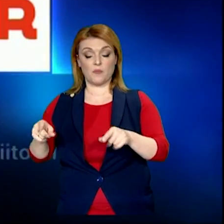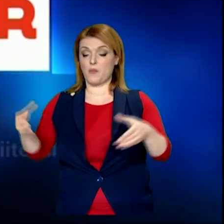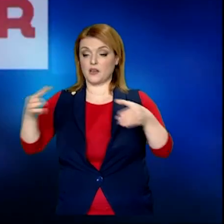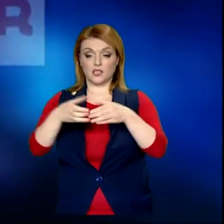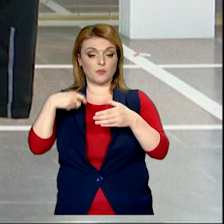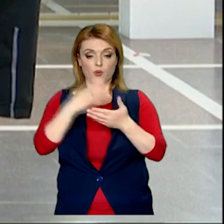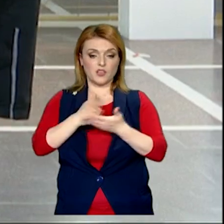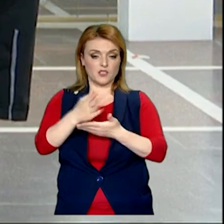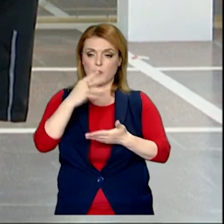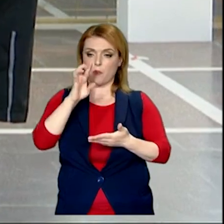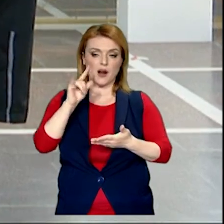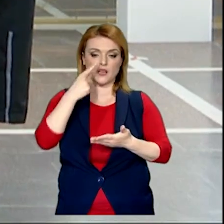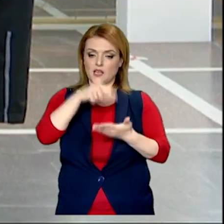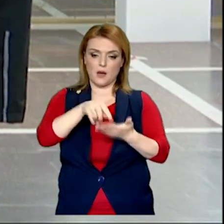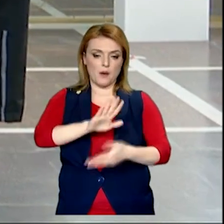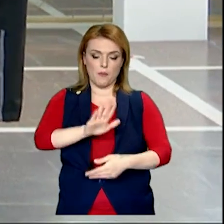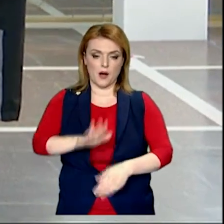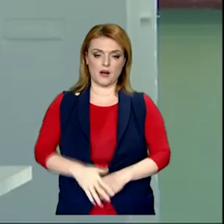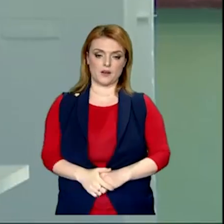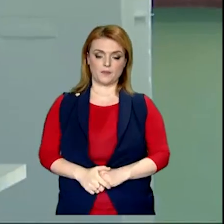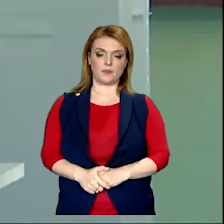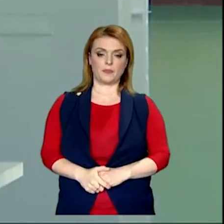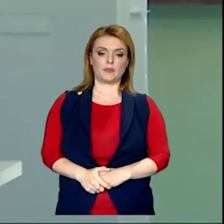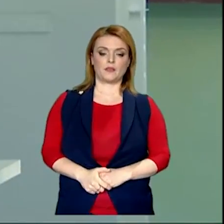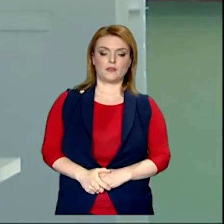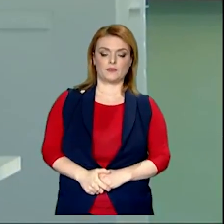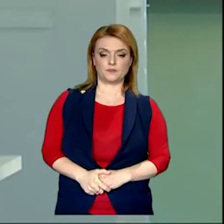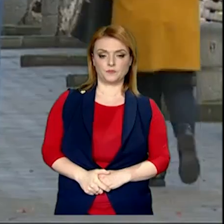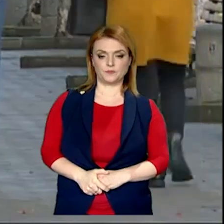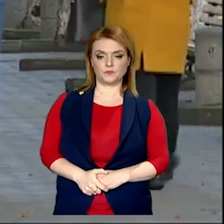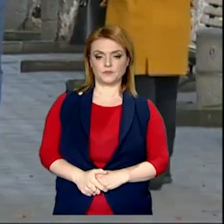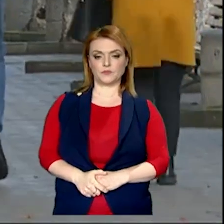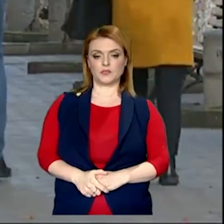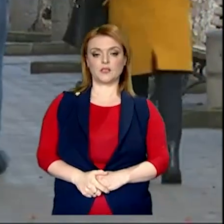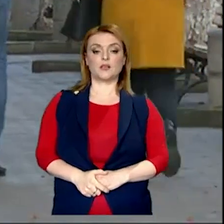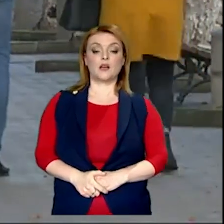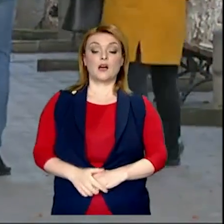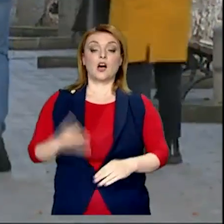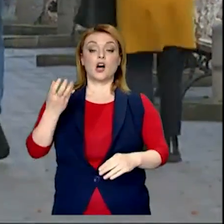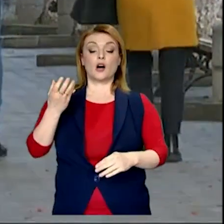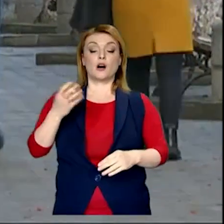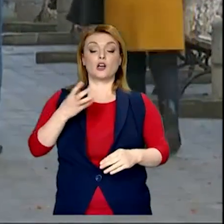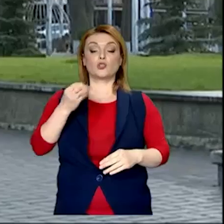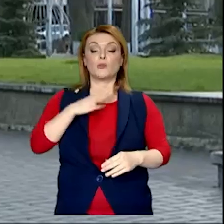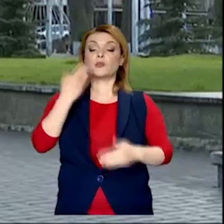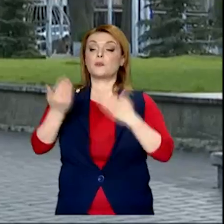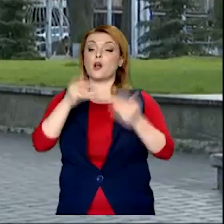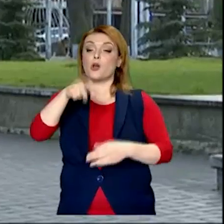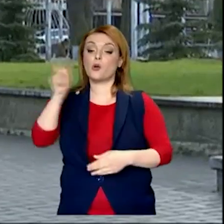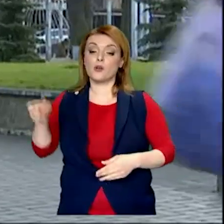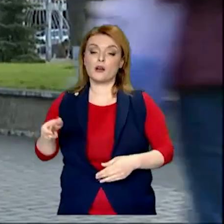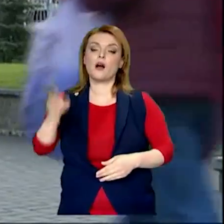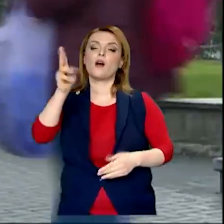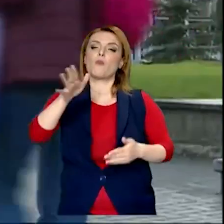de 5%. La urne s-ar prezenta 70% din alegători. Autorii studiului i-au întrebat pe oameni în care politician